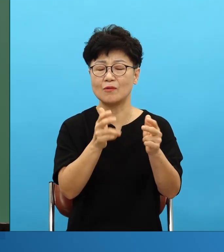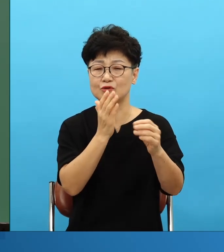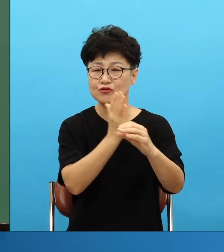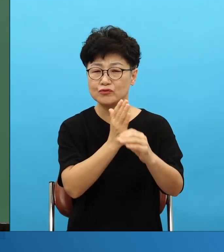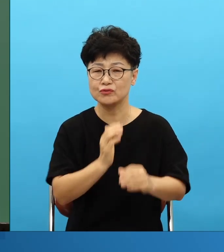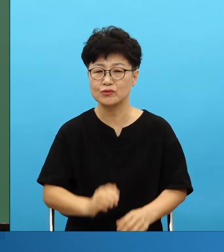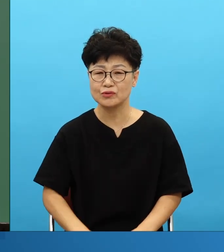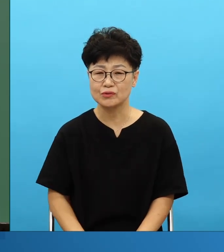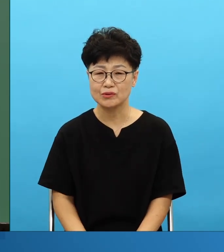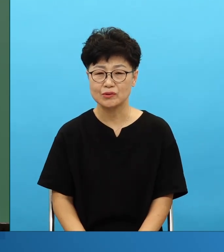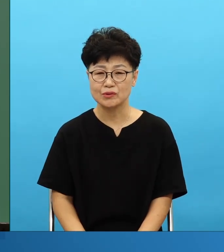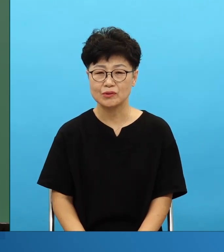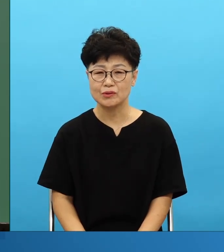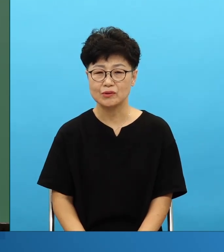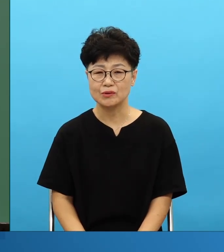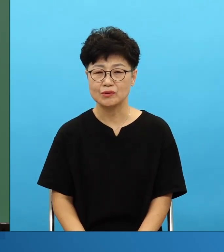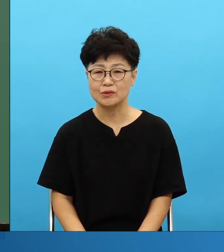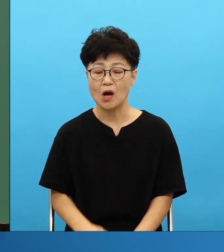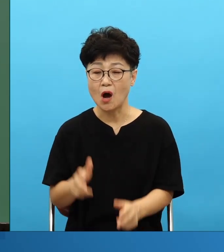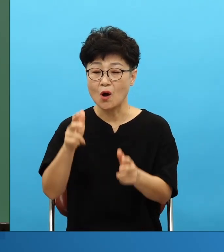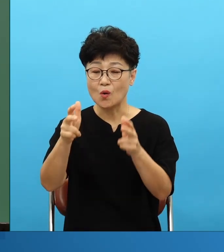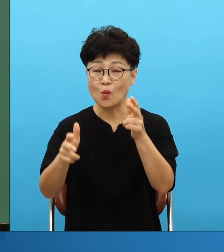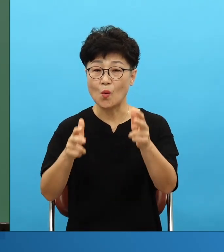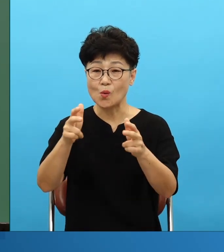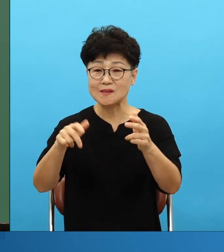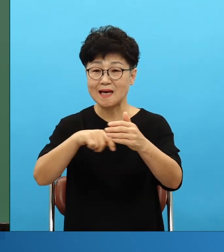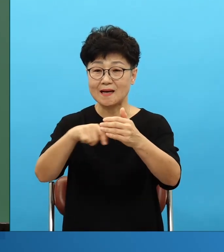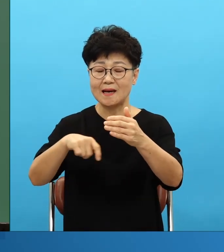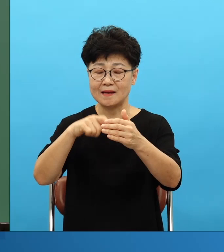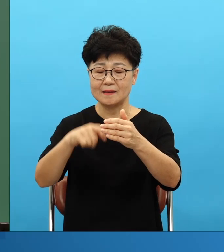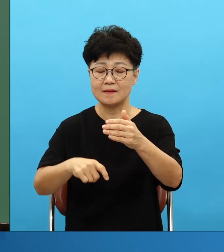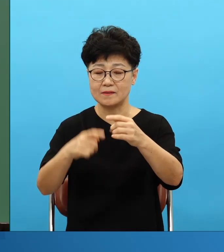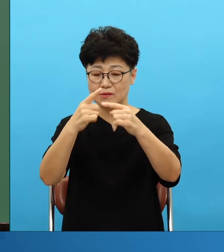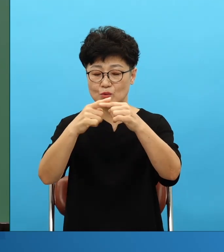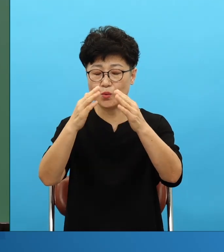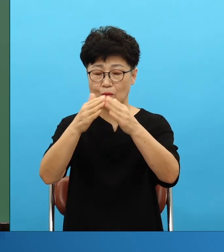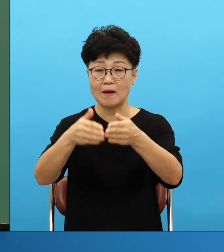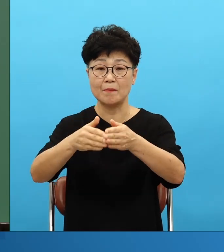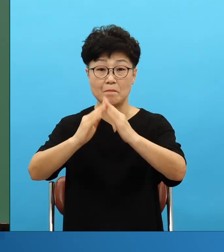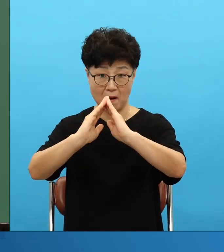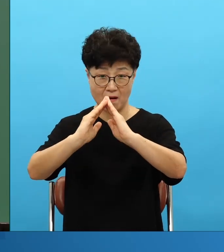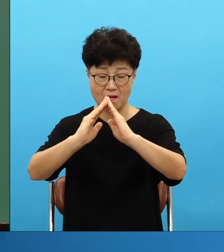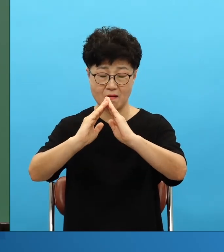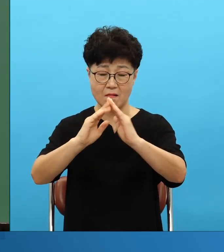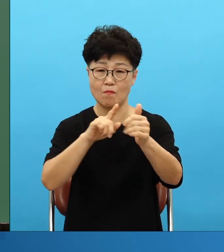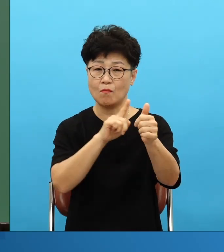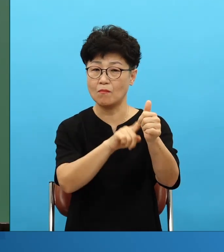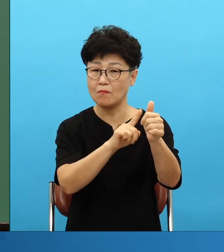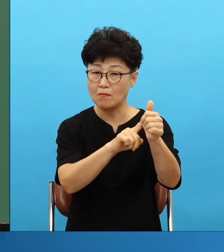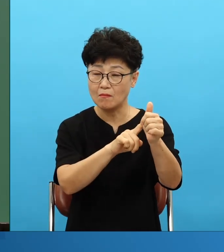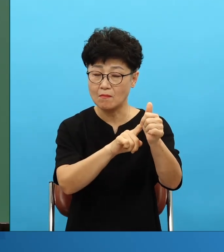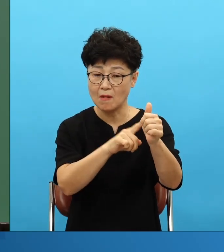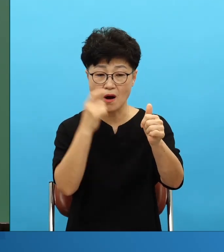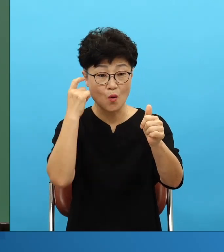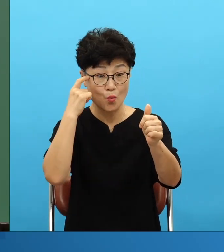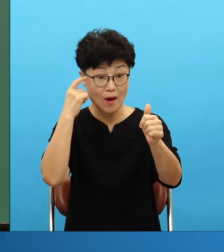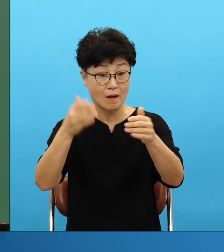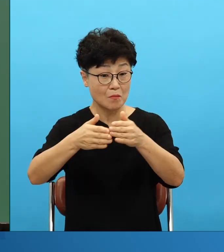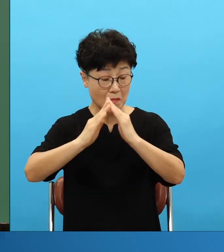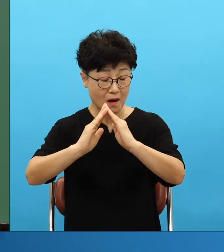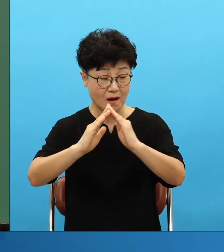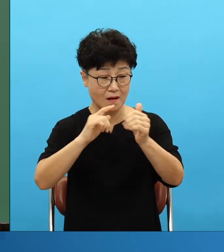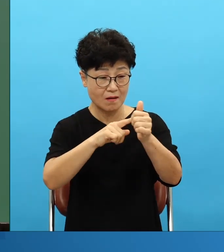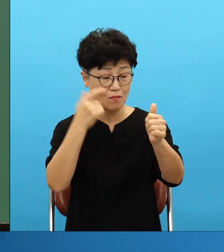businessman. 공장 안에다가 교회를 지어놨어. Inside that industrial complex, he had built a church. 왜 지어놨냐 물으니까